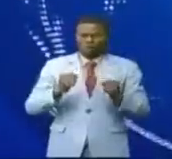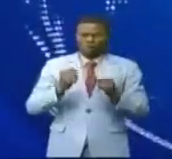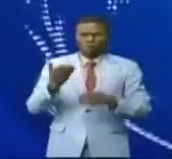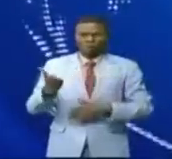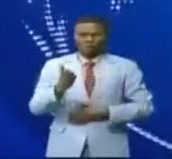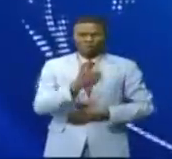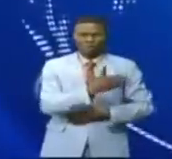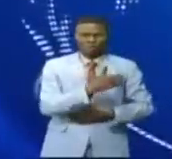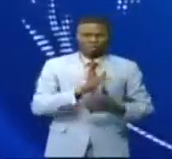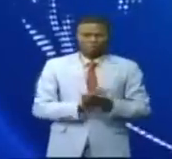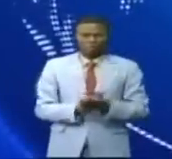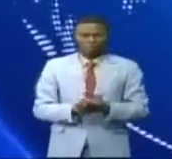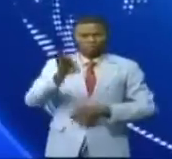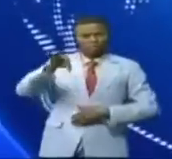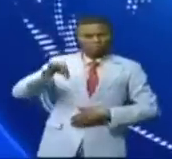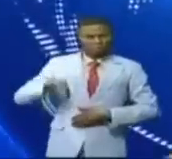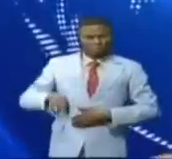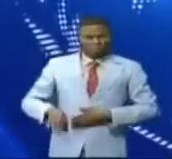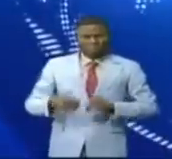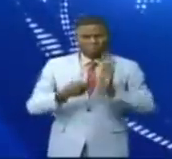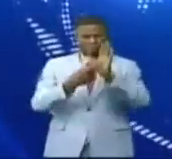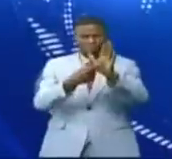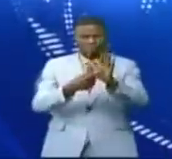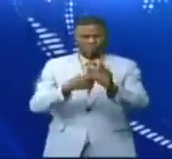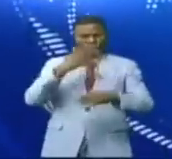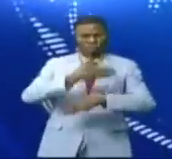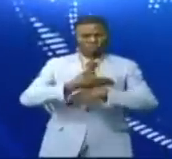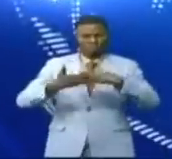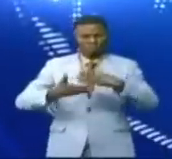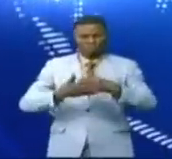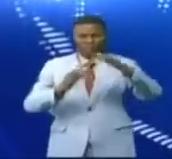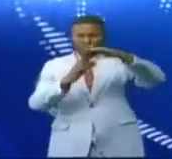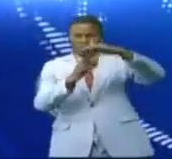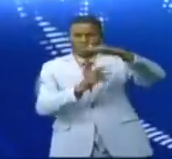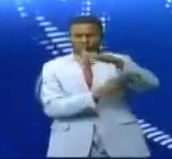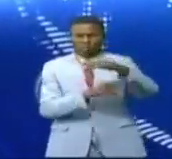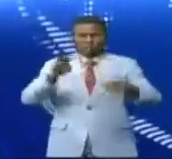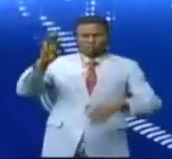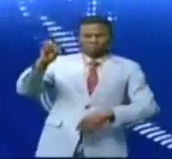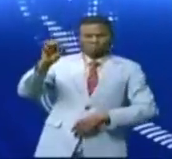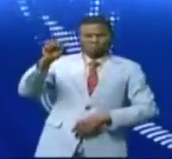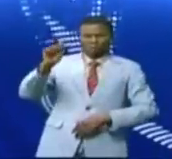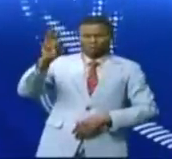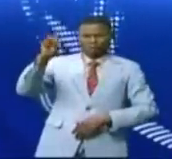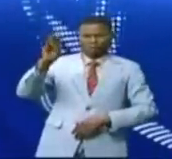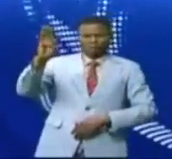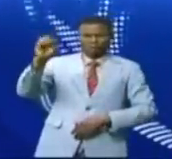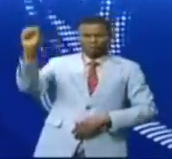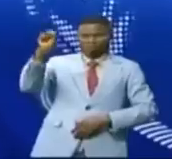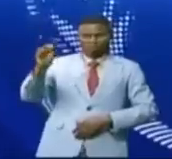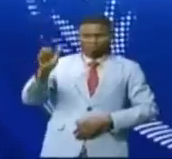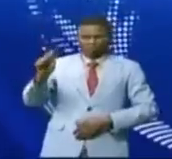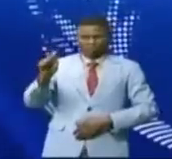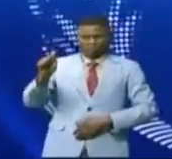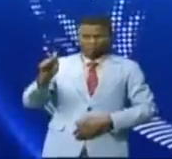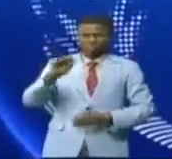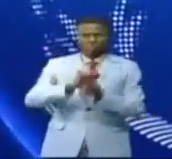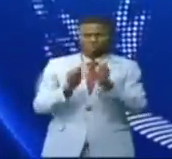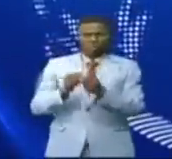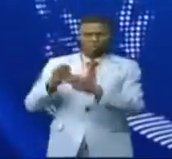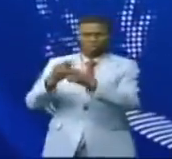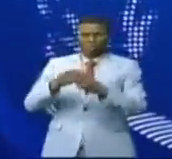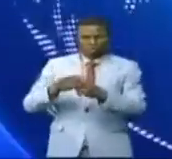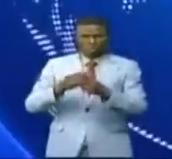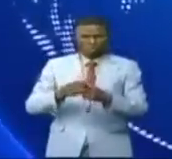les avantages que présente la réhabilitation du pont mambasa sur le plan sécuritaire